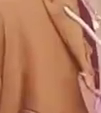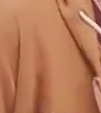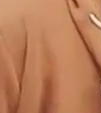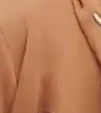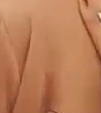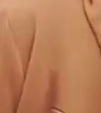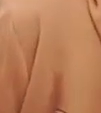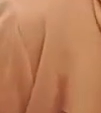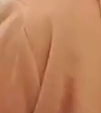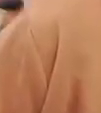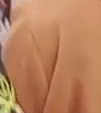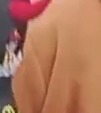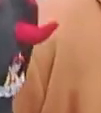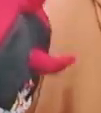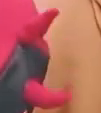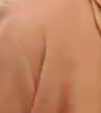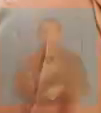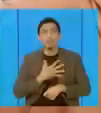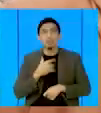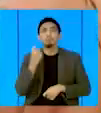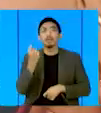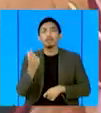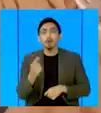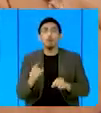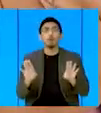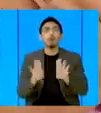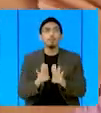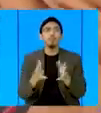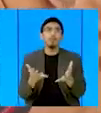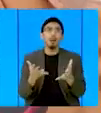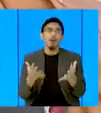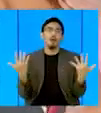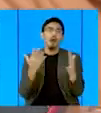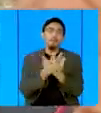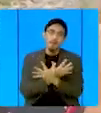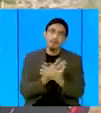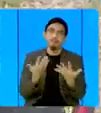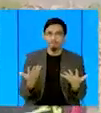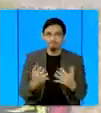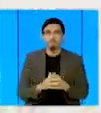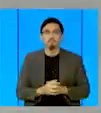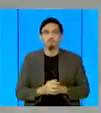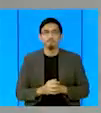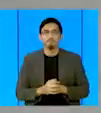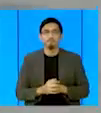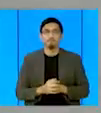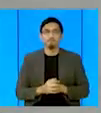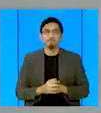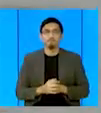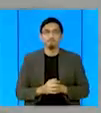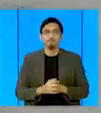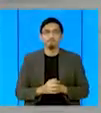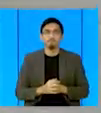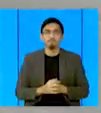Ya, soalnya kalau besok takut gak bisa lewat Pak, takut rame gitu. Makanya sekarang. Diprediksi